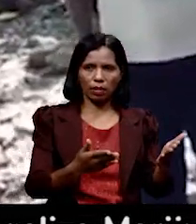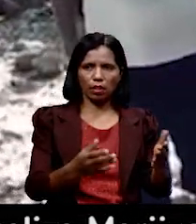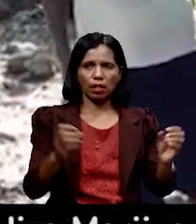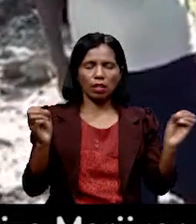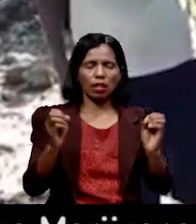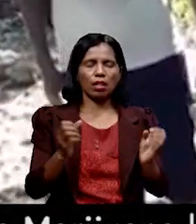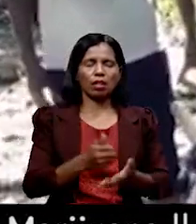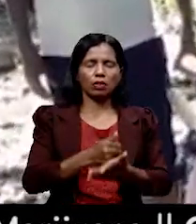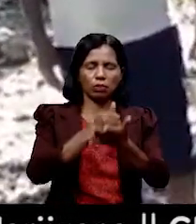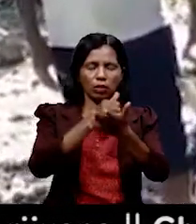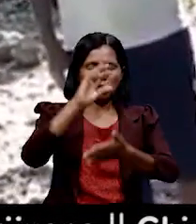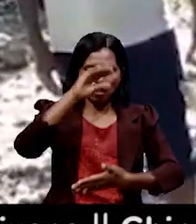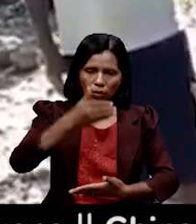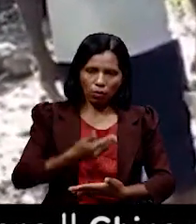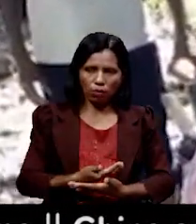niwa.